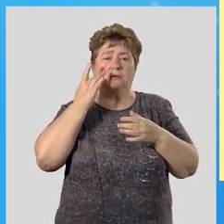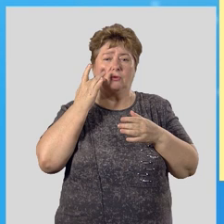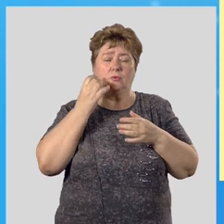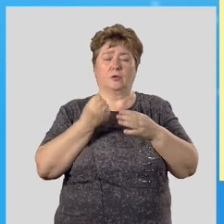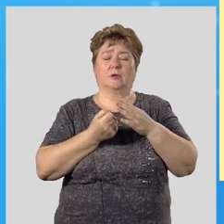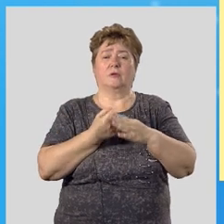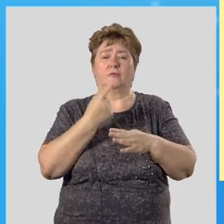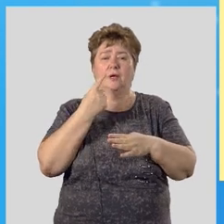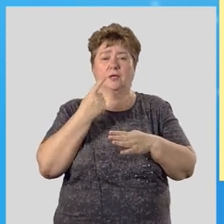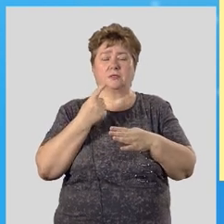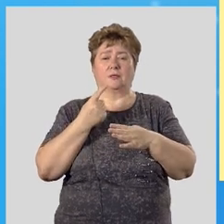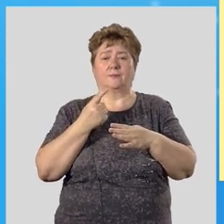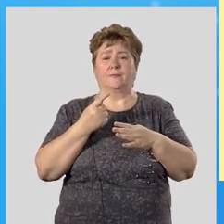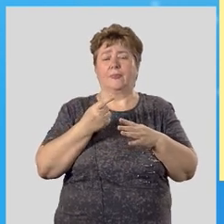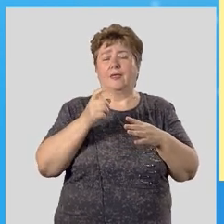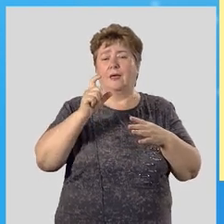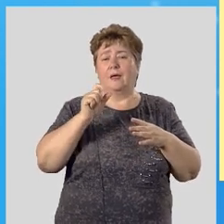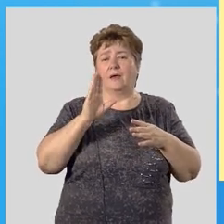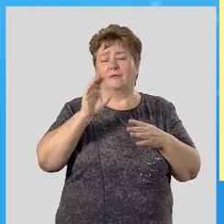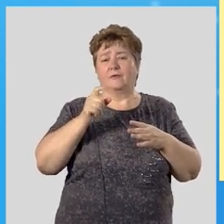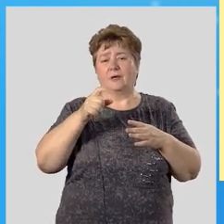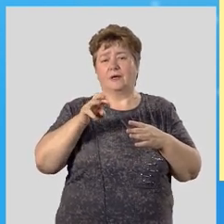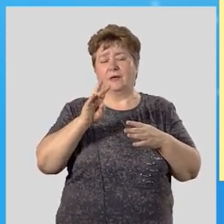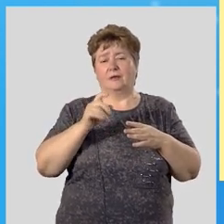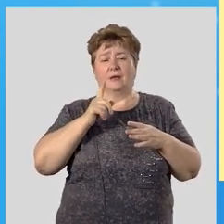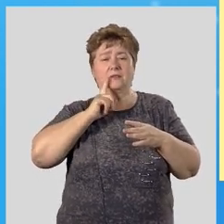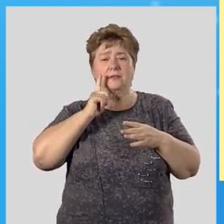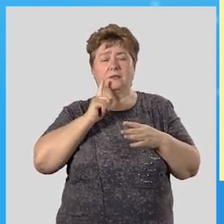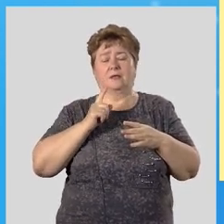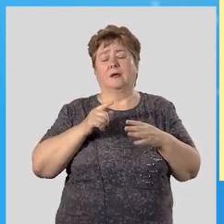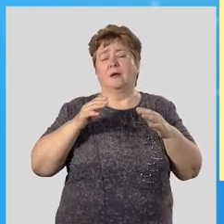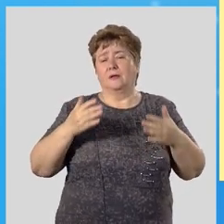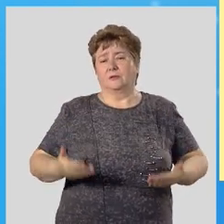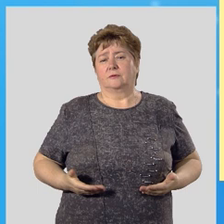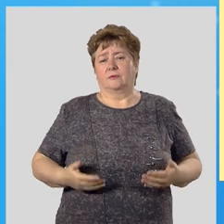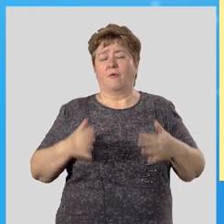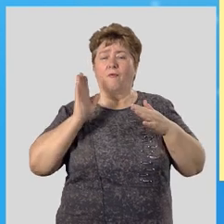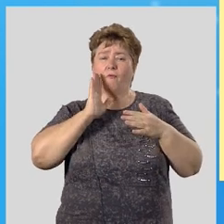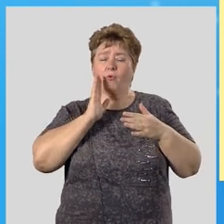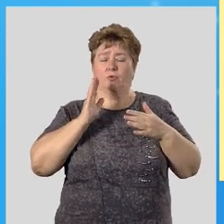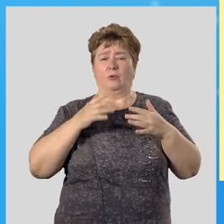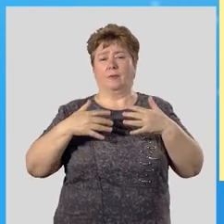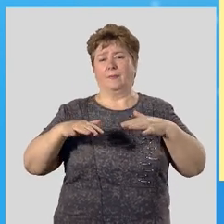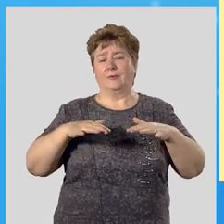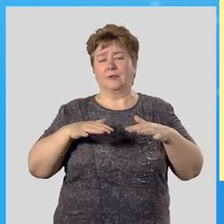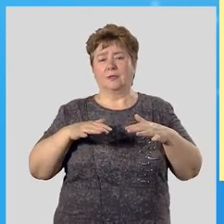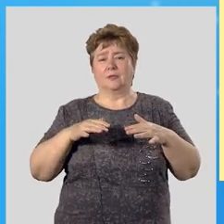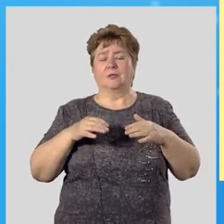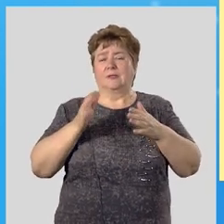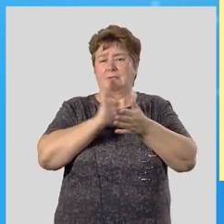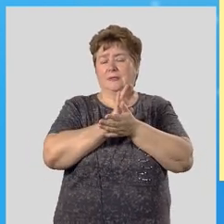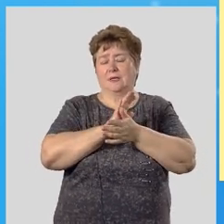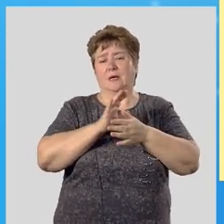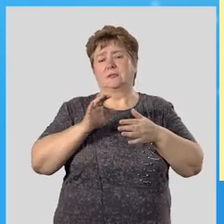которых является эвглена зеленая, обитатель водной среды, загрязненных